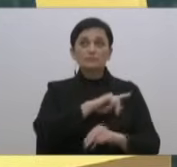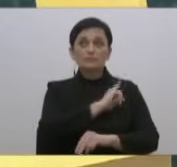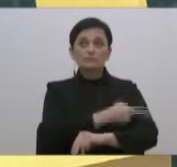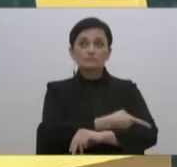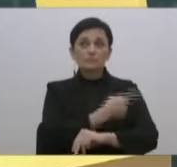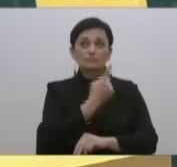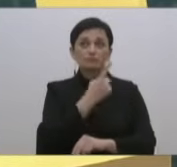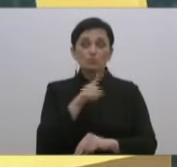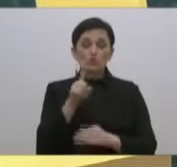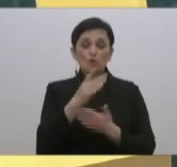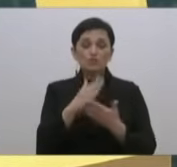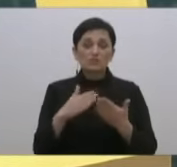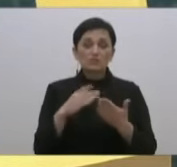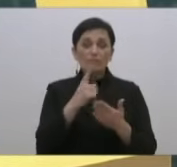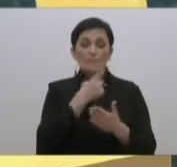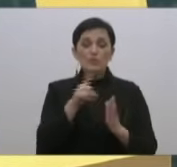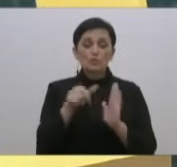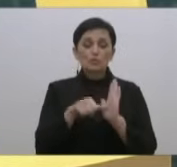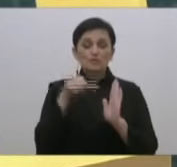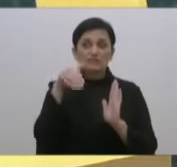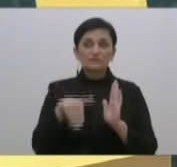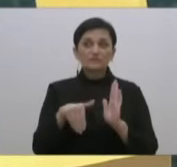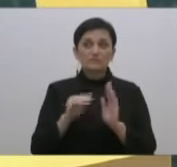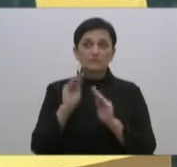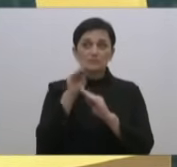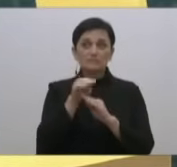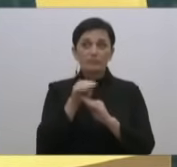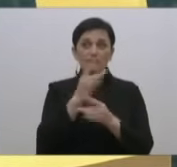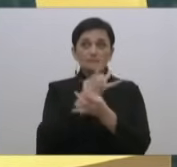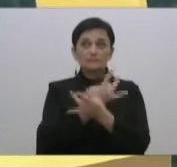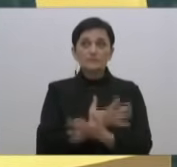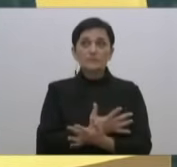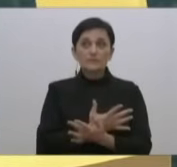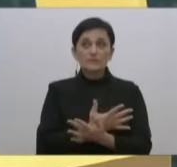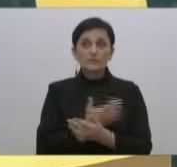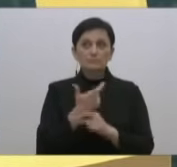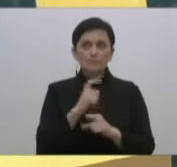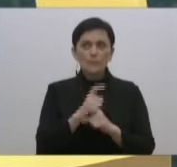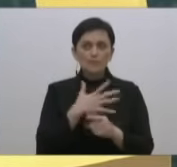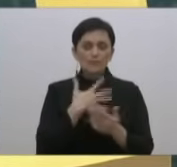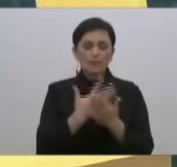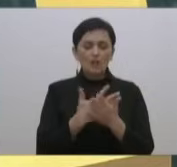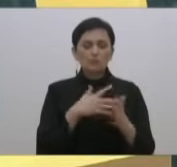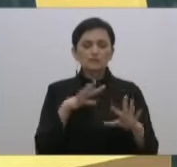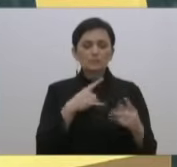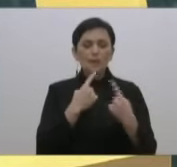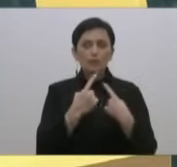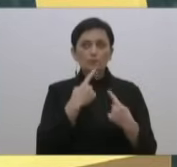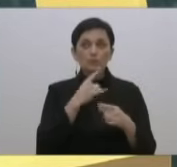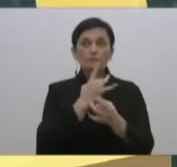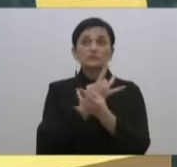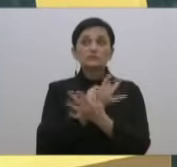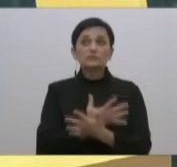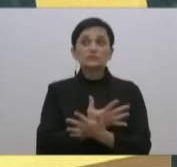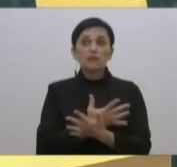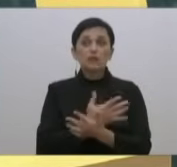ძალა 1.5 მილიონიდან არის 1.6 მილიონამდე გაზრდილი. Სიღარიბე, რაზეც ძალიან აქტიურად სპეკულირებენ.